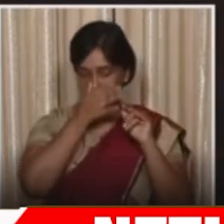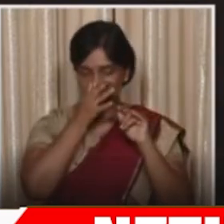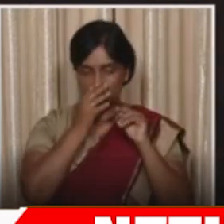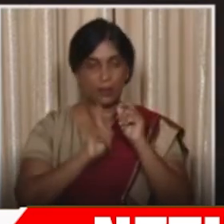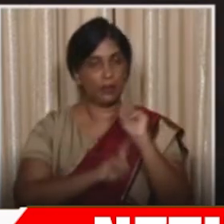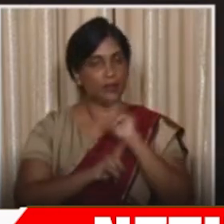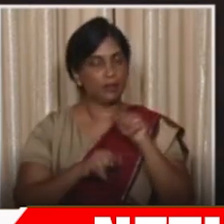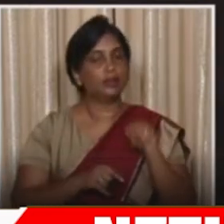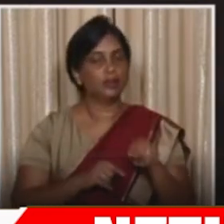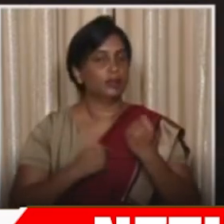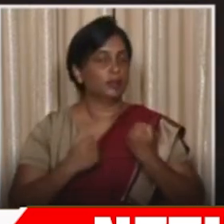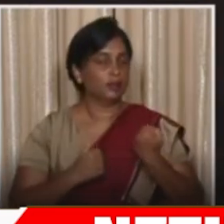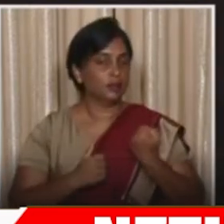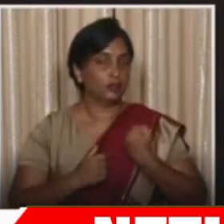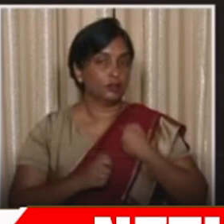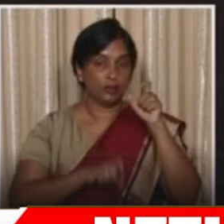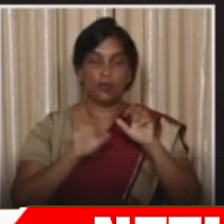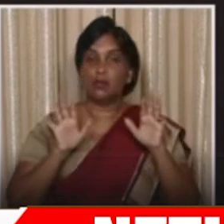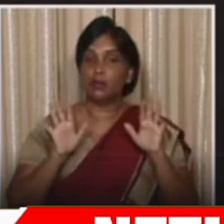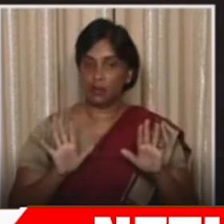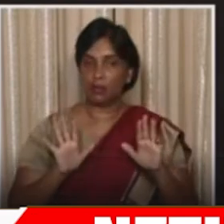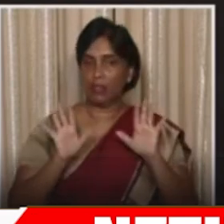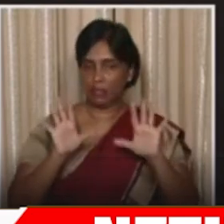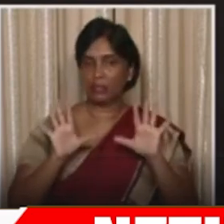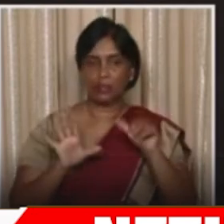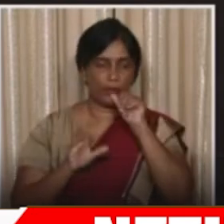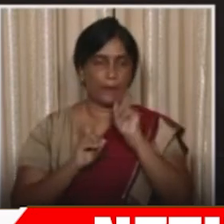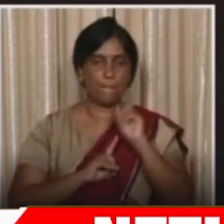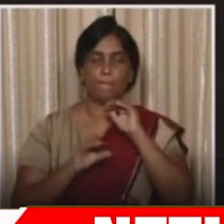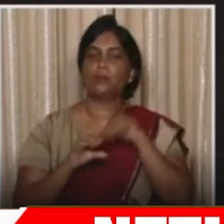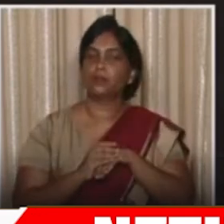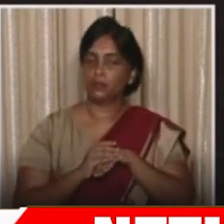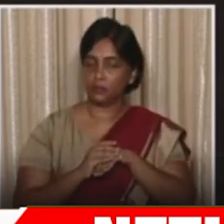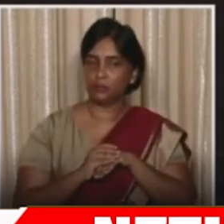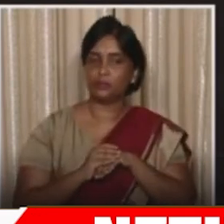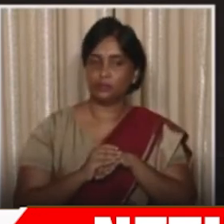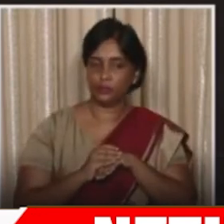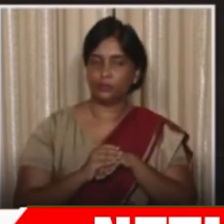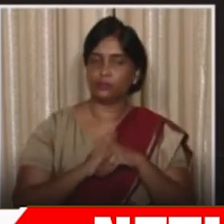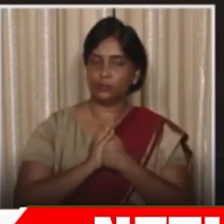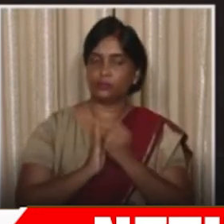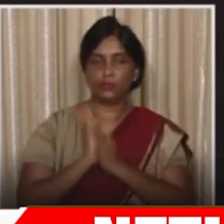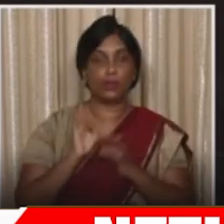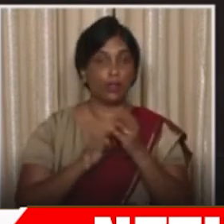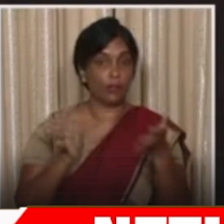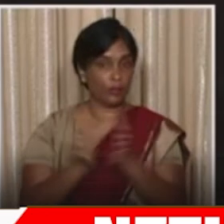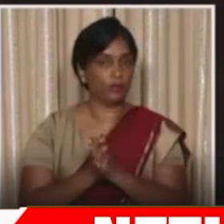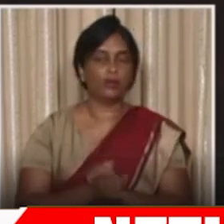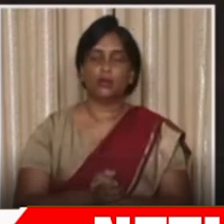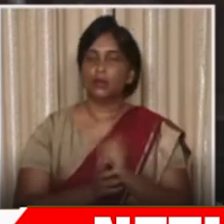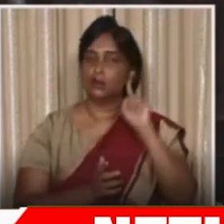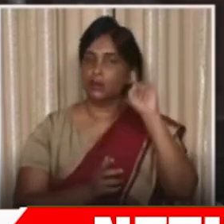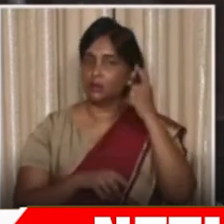පාර්ලිමේන්තුවක් වෛද්‍යවරු 9 දෙනෙක් 10 දෙනෙක් අතර මේ පාර්ලිමේන්තුව නියෝජනය කරනවා ගරු අමාත්‍යතුමත් එක්ක